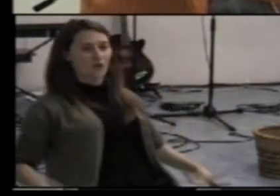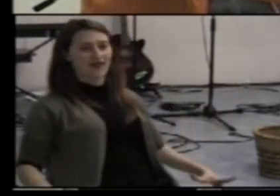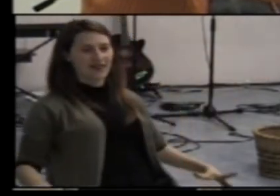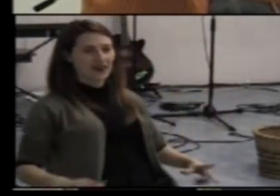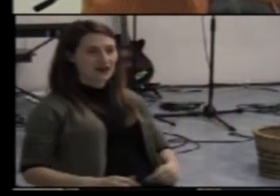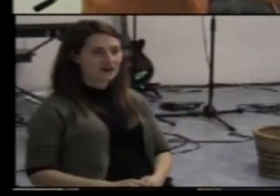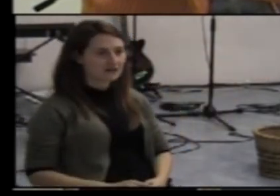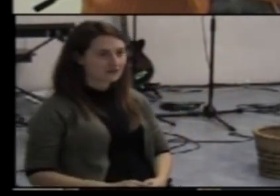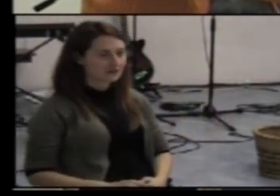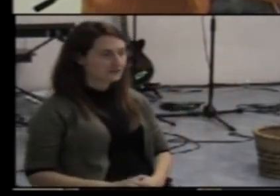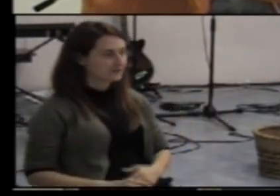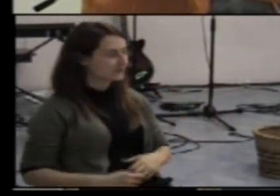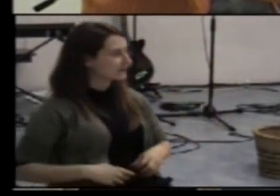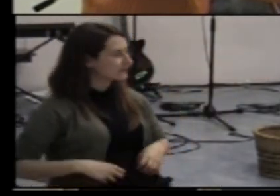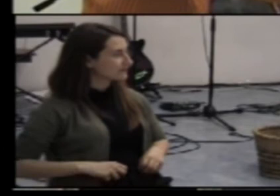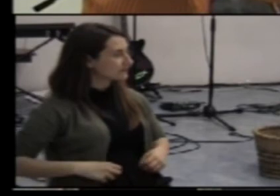Mai.